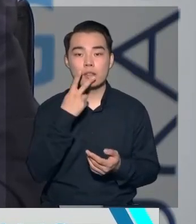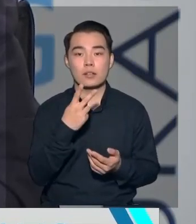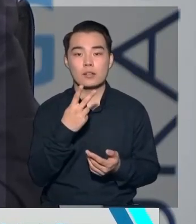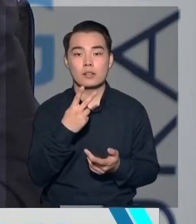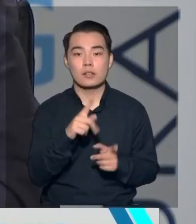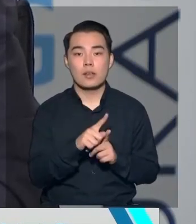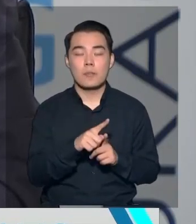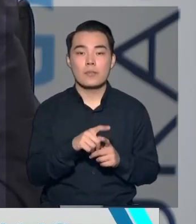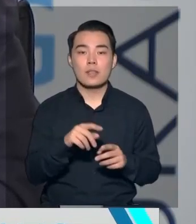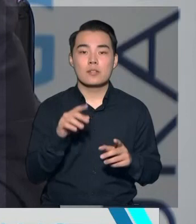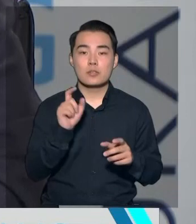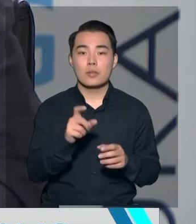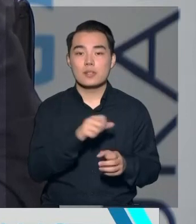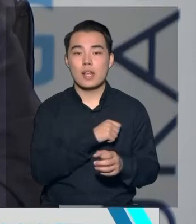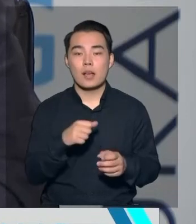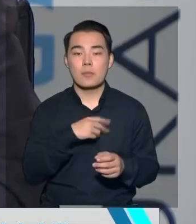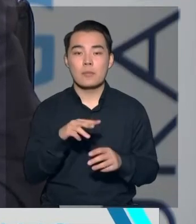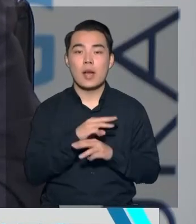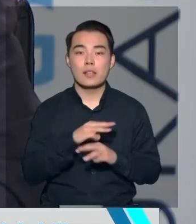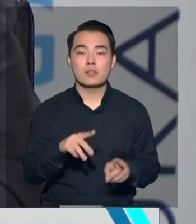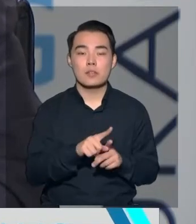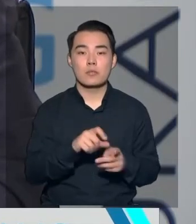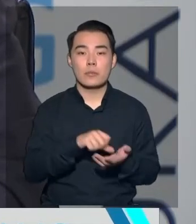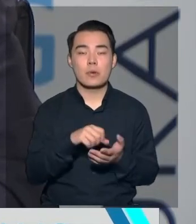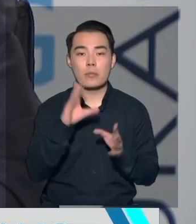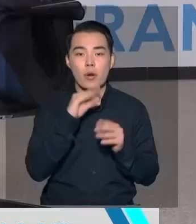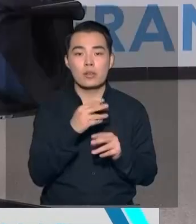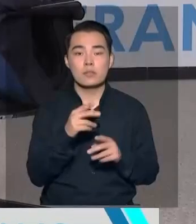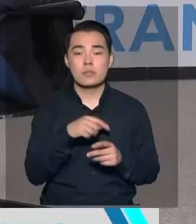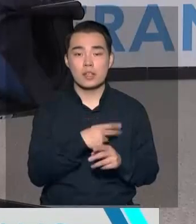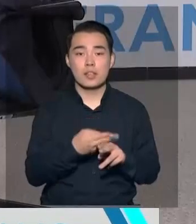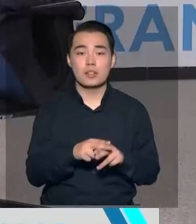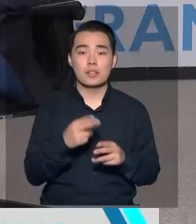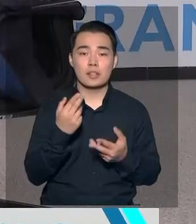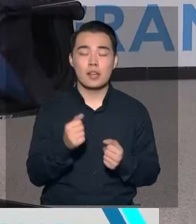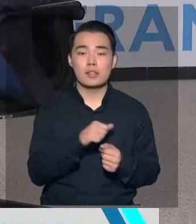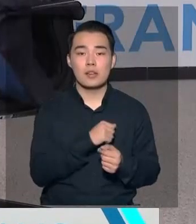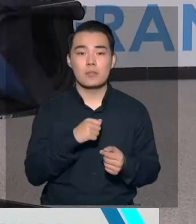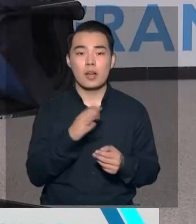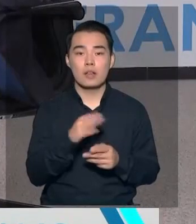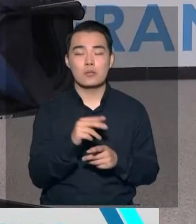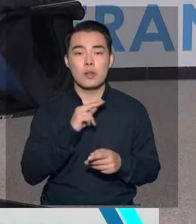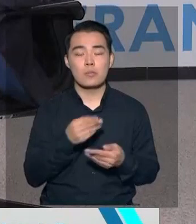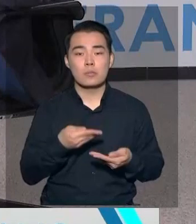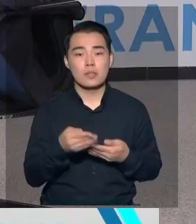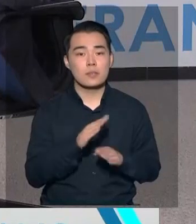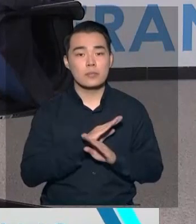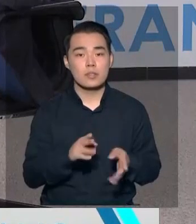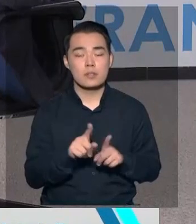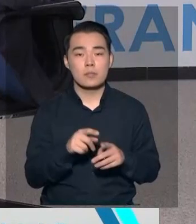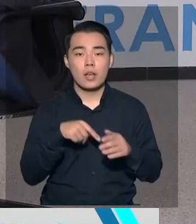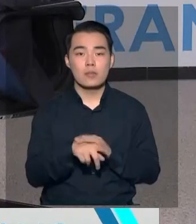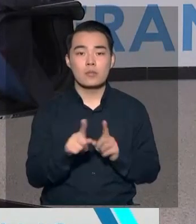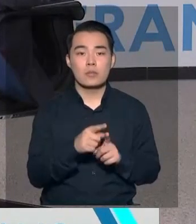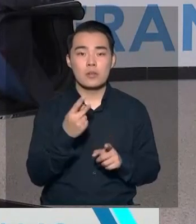оппозицияда жүрген азаматтардың көбісі тек мәжіліске ғана ұсынып жатыр. Мен айтар едім, бұл да бір меніңше аса дұрыс қадам емес. Бір округтан